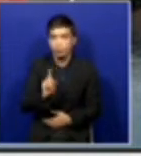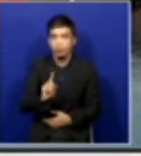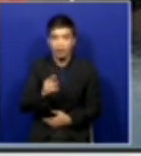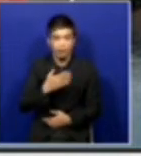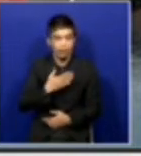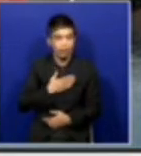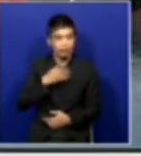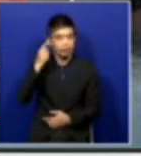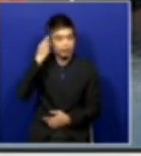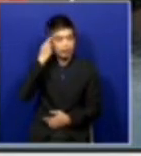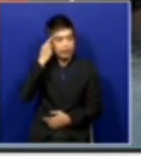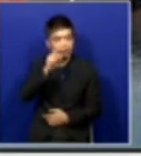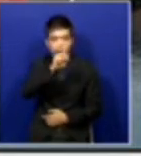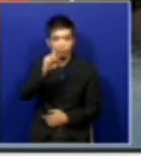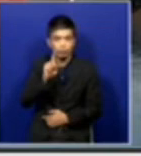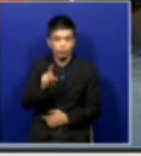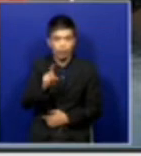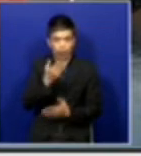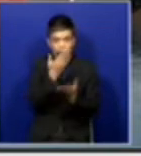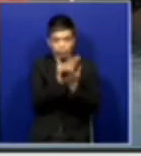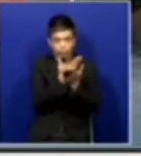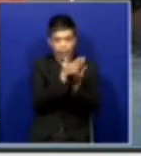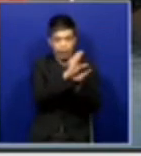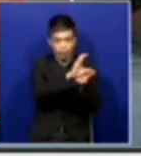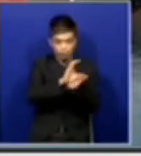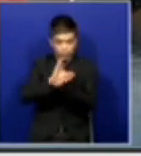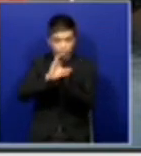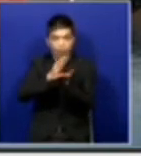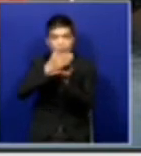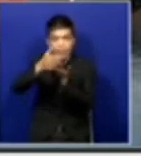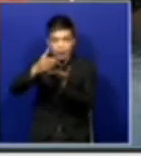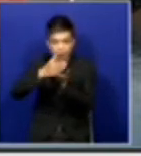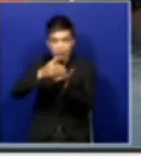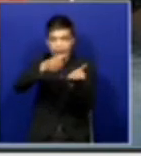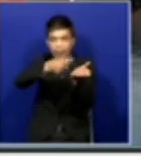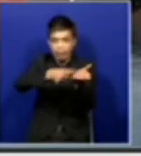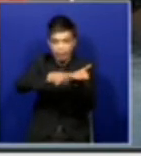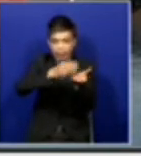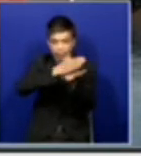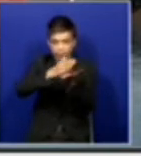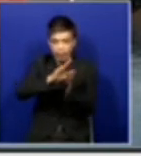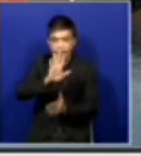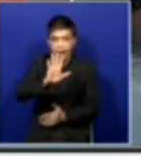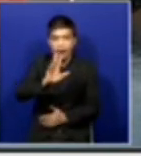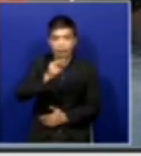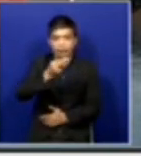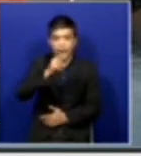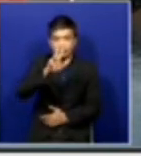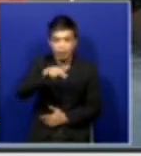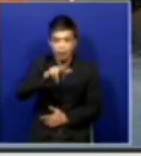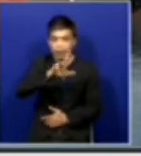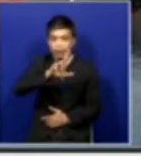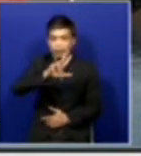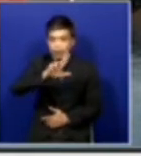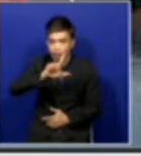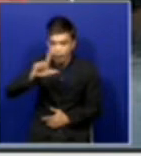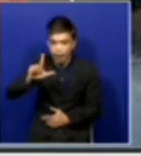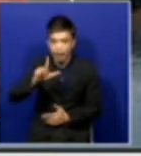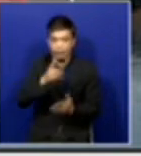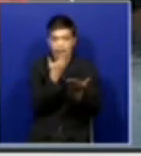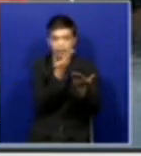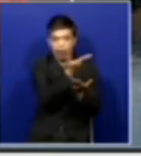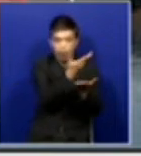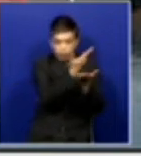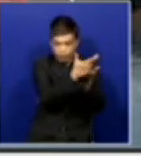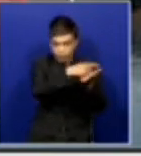สงสัยว่างบที่จะไปใช้หนี้นี่ 53,000 ล้านที่ท่านขอโอนมาเนี่ย